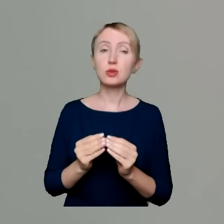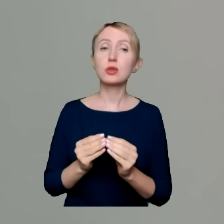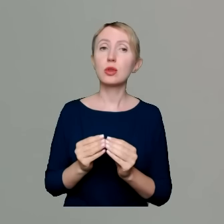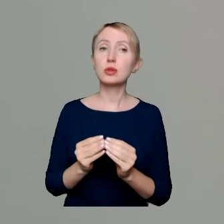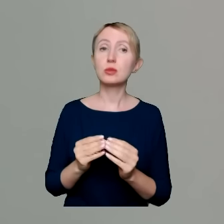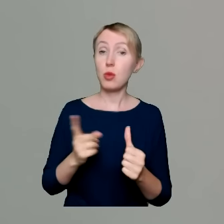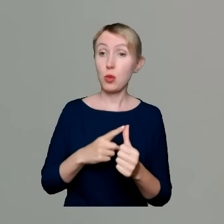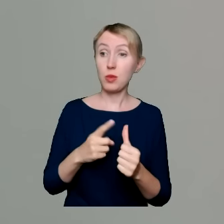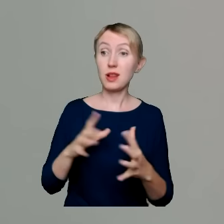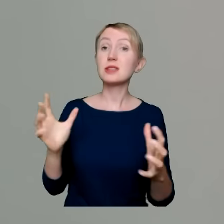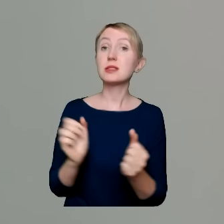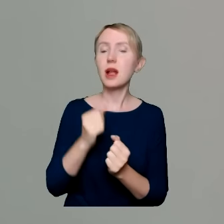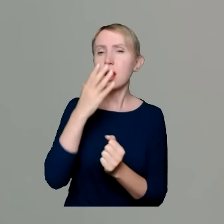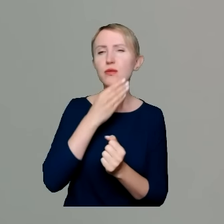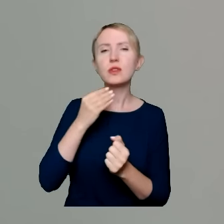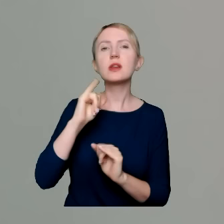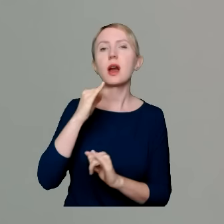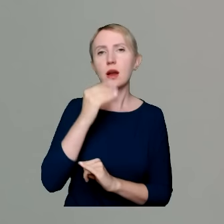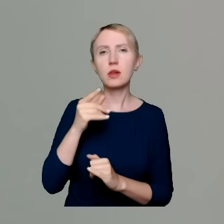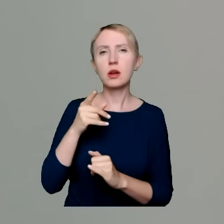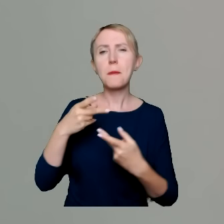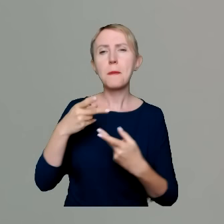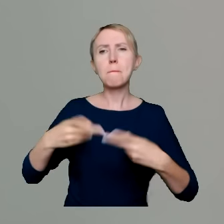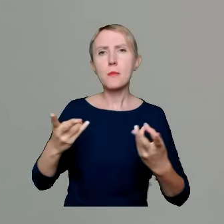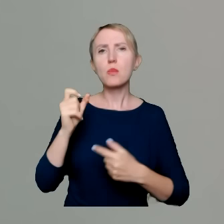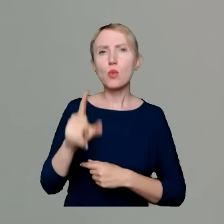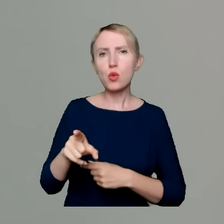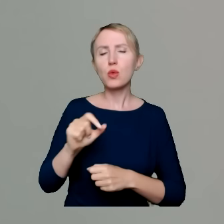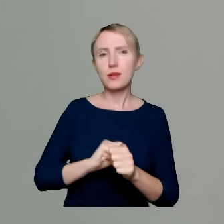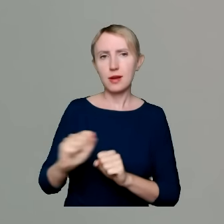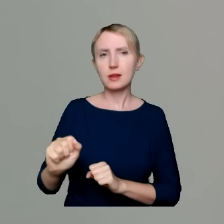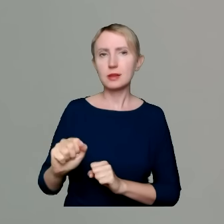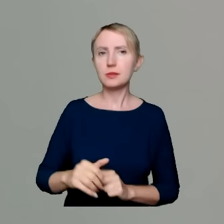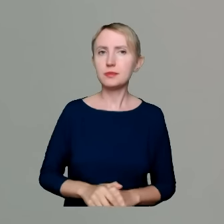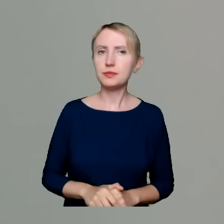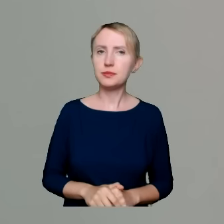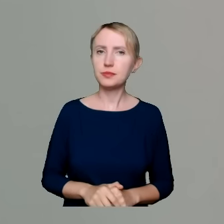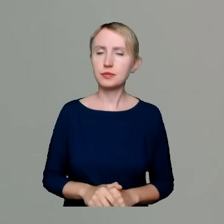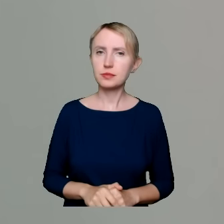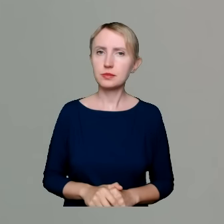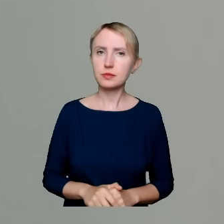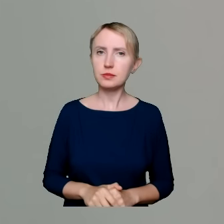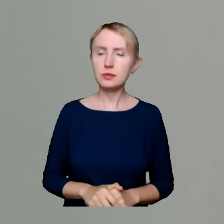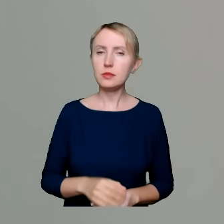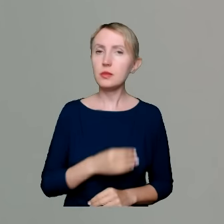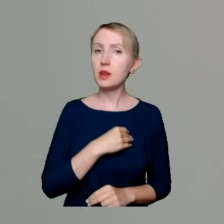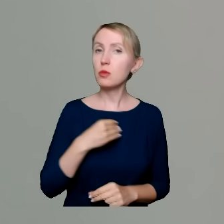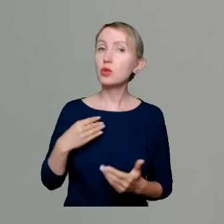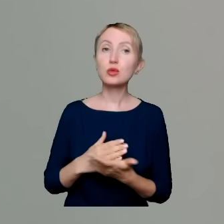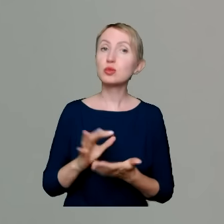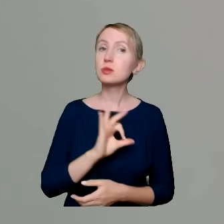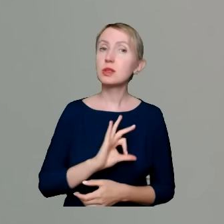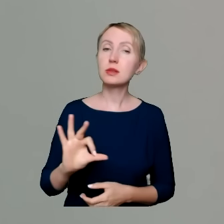znaleźć wizerunek. Ten wizerunek gdzieś w mediach i w sieci internetowej już krąży. I polskie służby specjalne